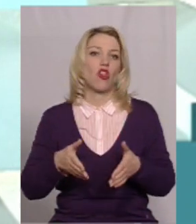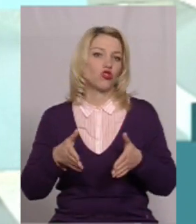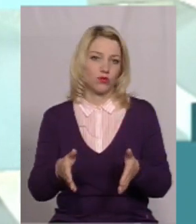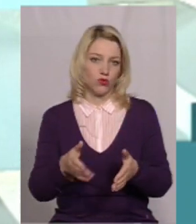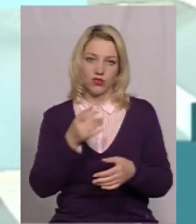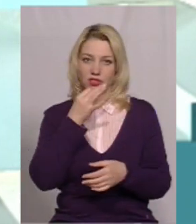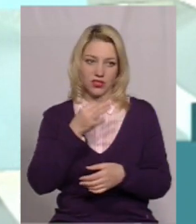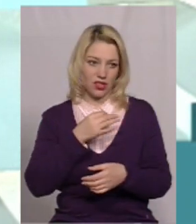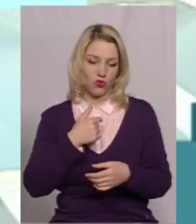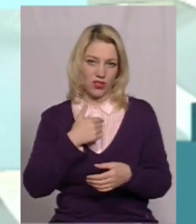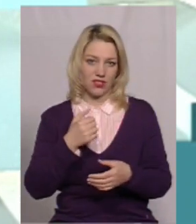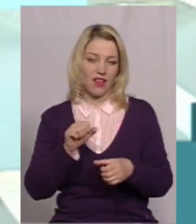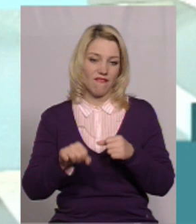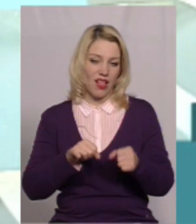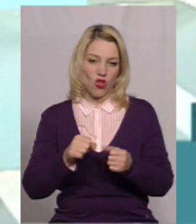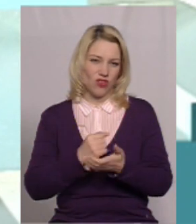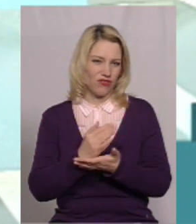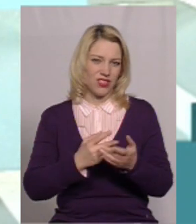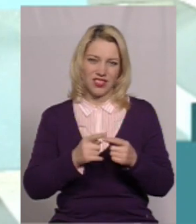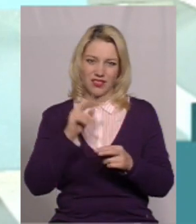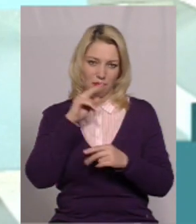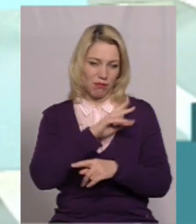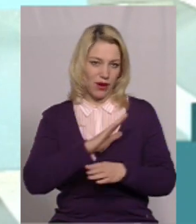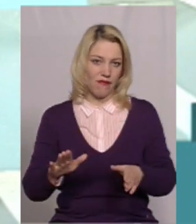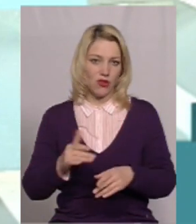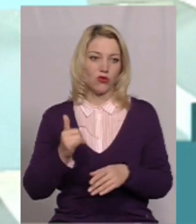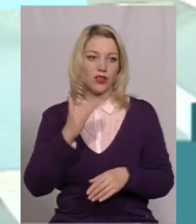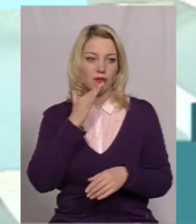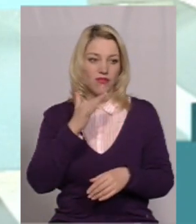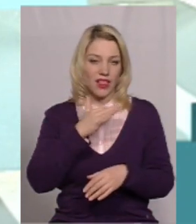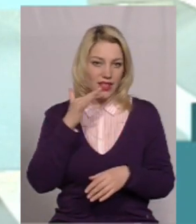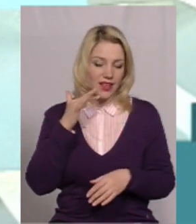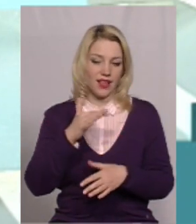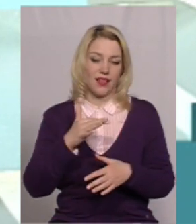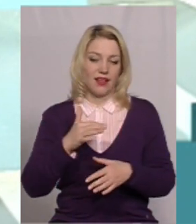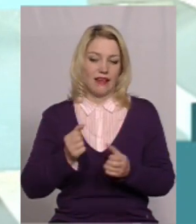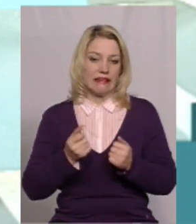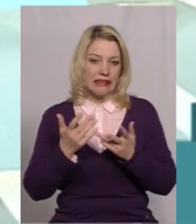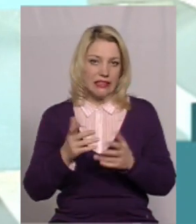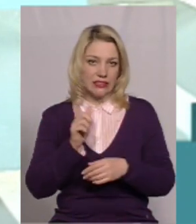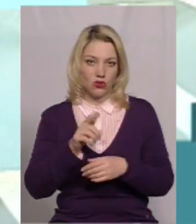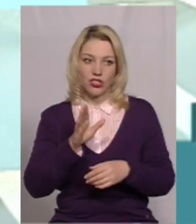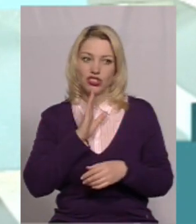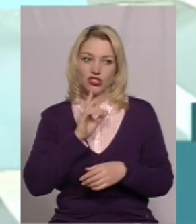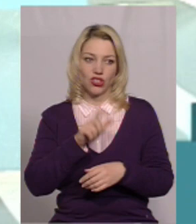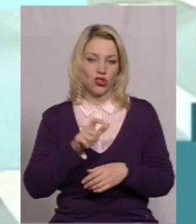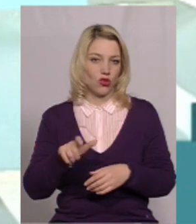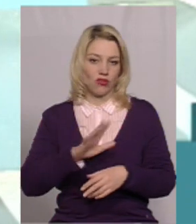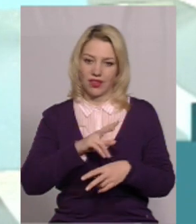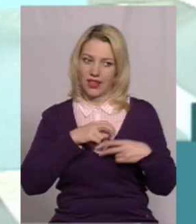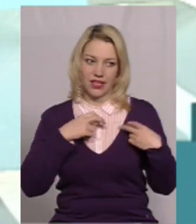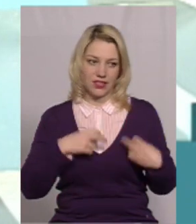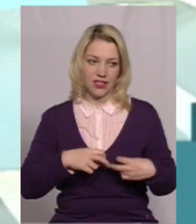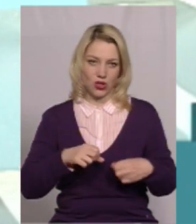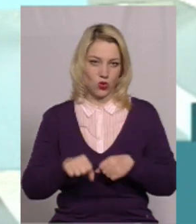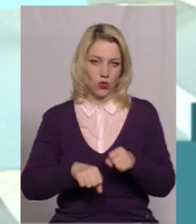нас є велоінфраструктура, то неправильно. І дуже велика кількість людей, особливо жінок, не ризикнуть їхати